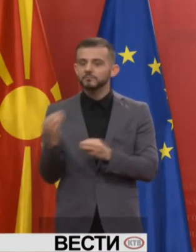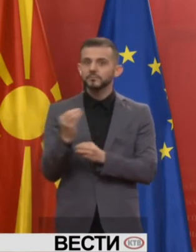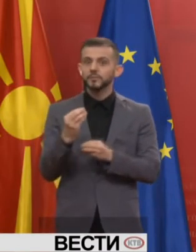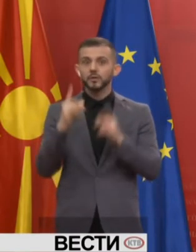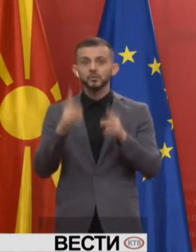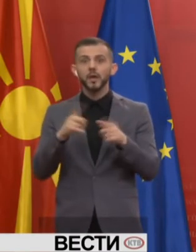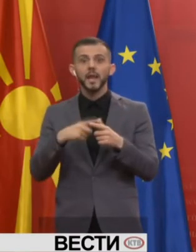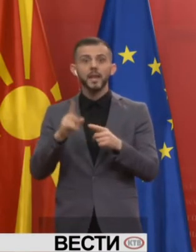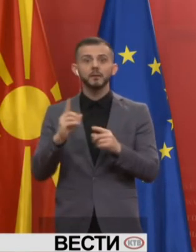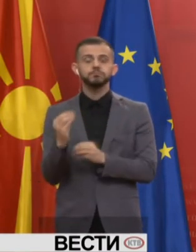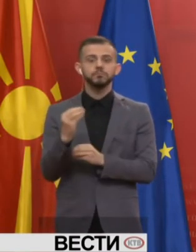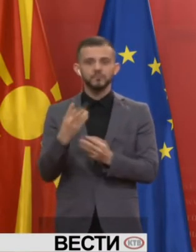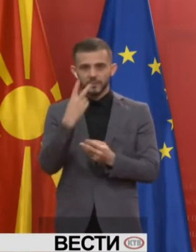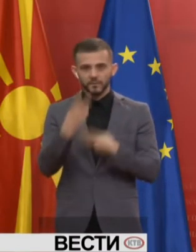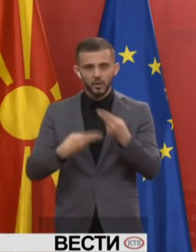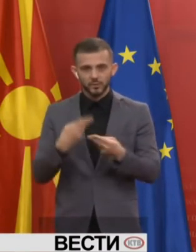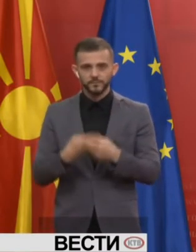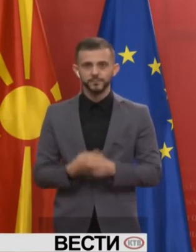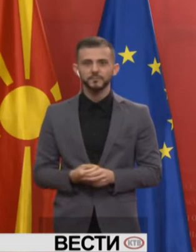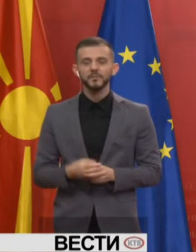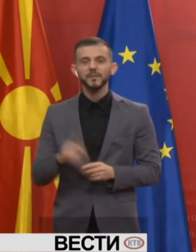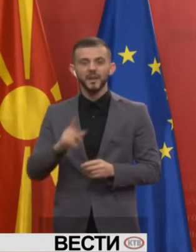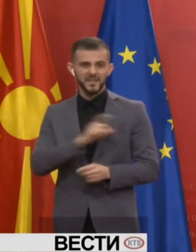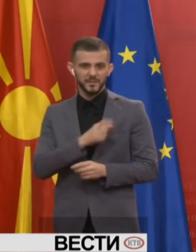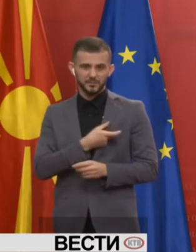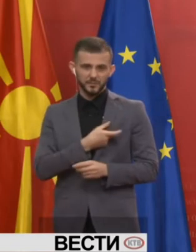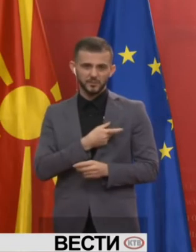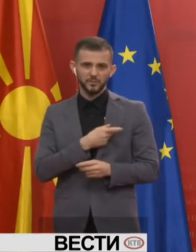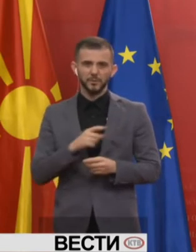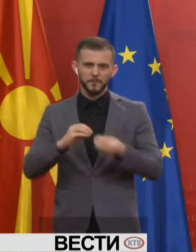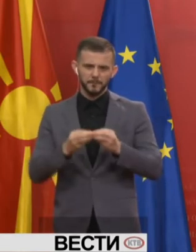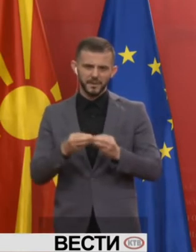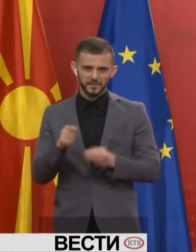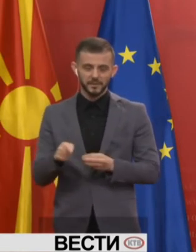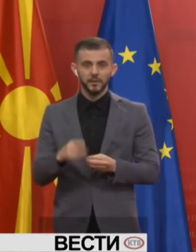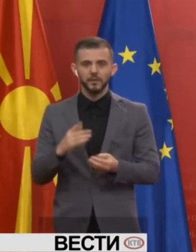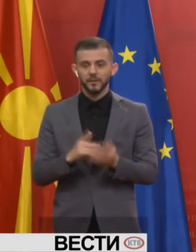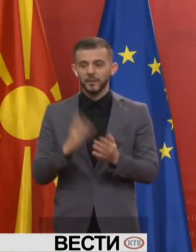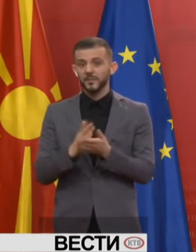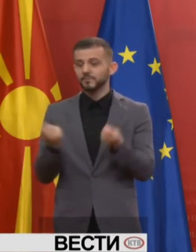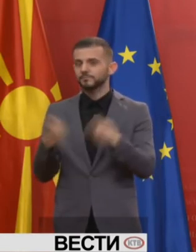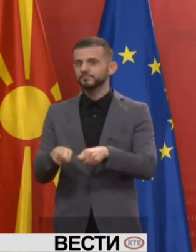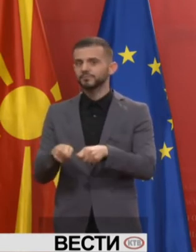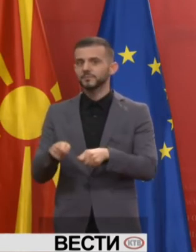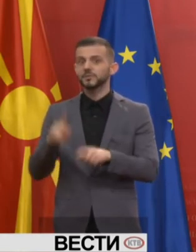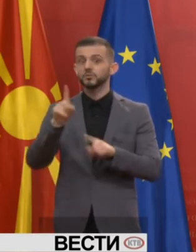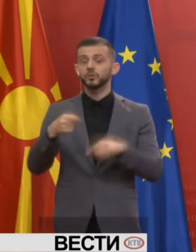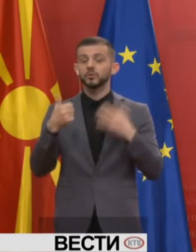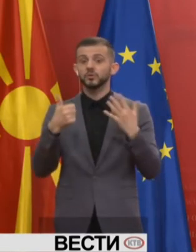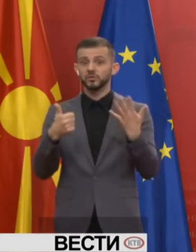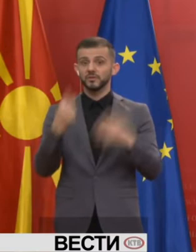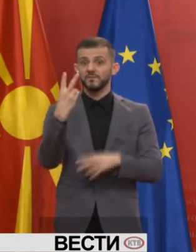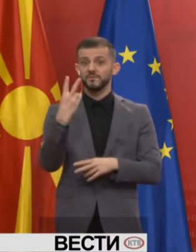производи. Притоа, од страна на пазарниот инспекторат во овој период се затворени вкупно